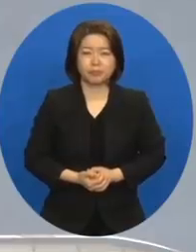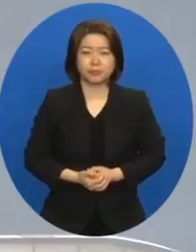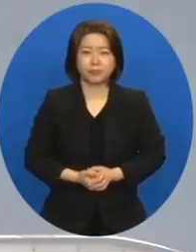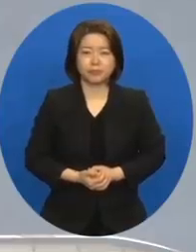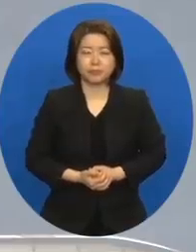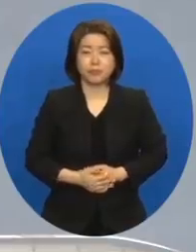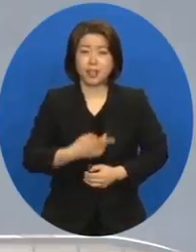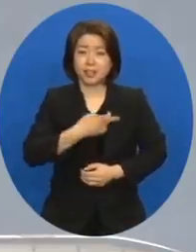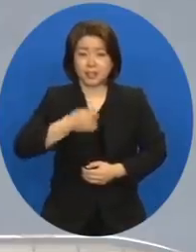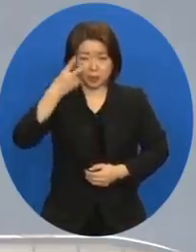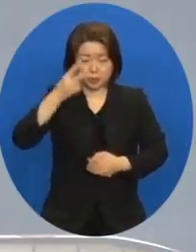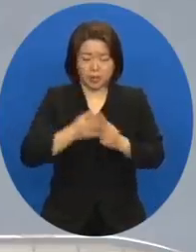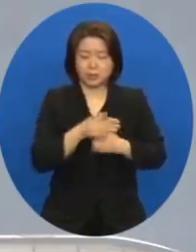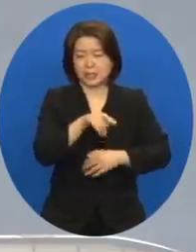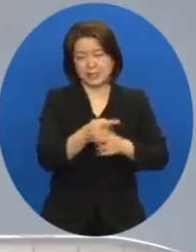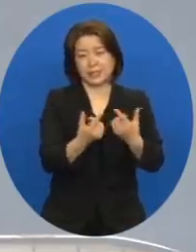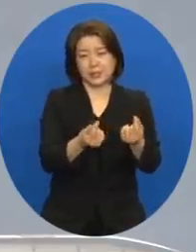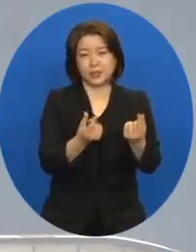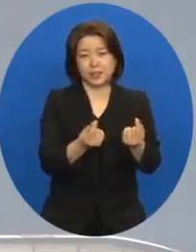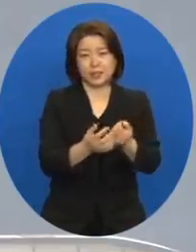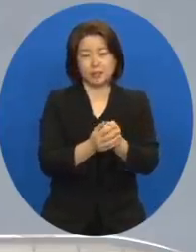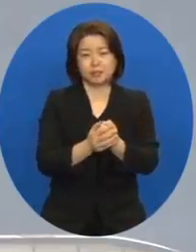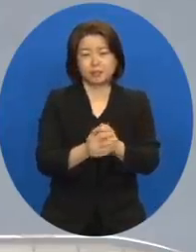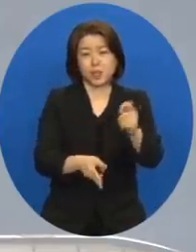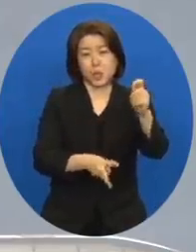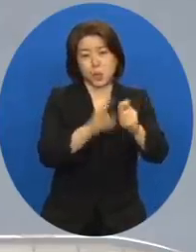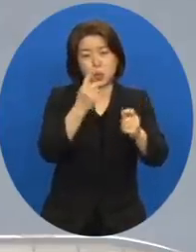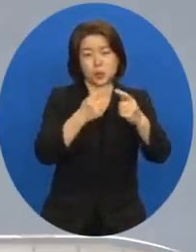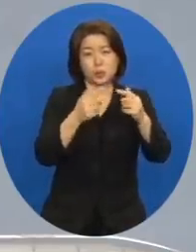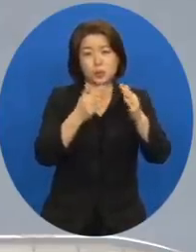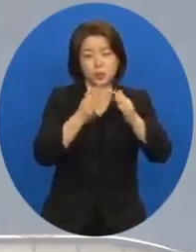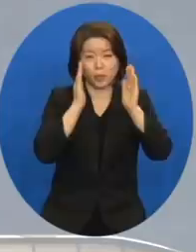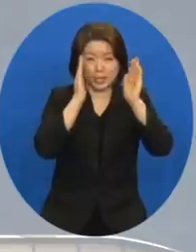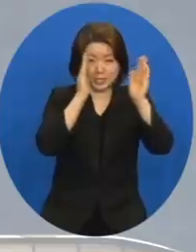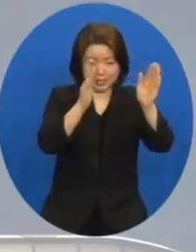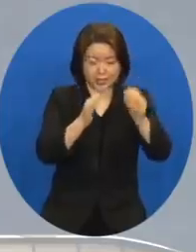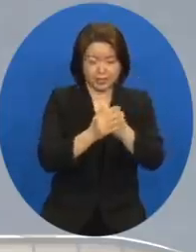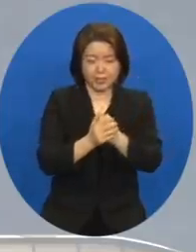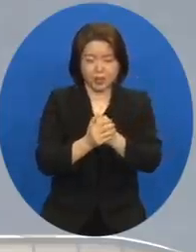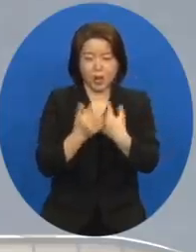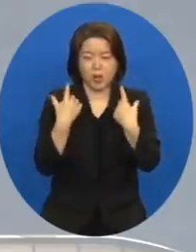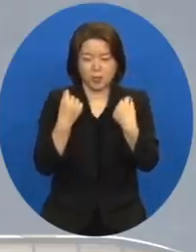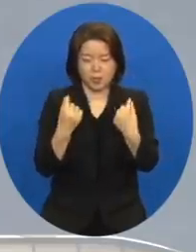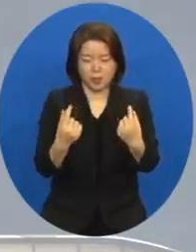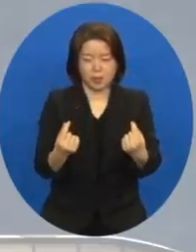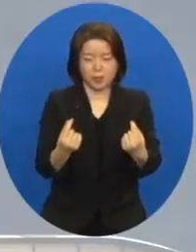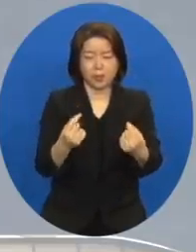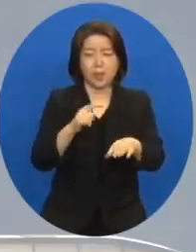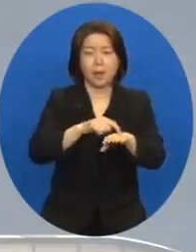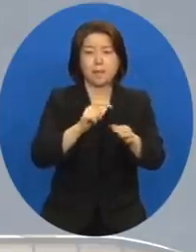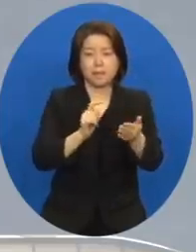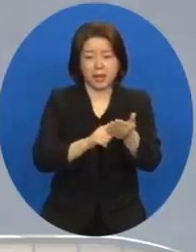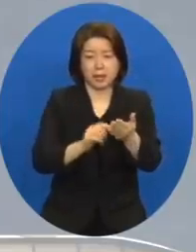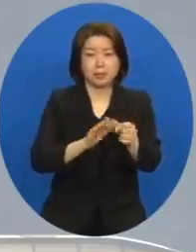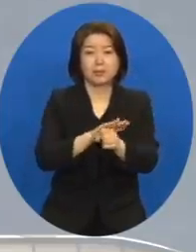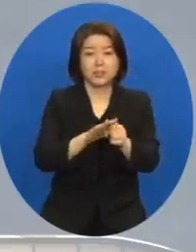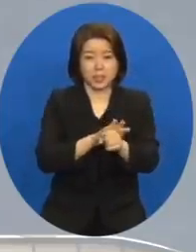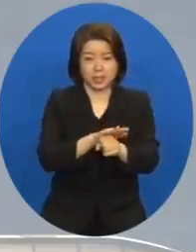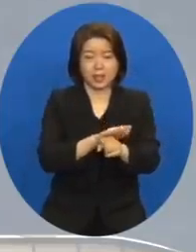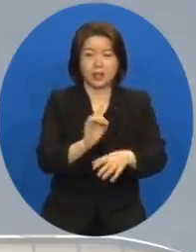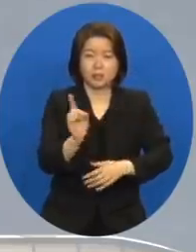사도 바울이 이렇게 고린도 교회를 향하여 한결같은 마음과 사랑을 가질 수 있었던 것은